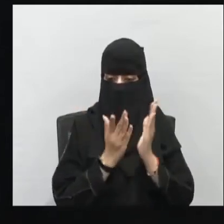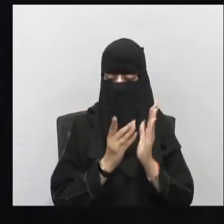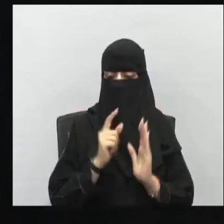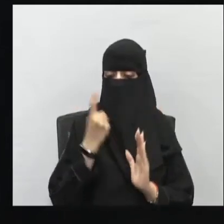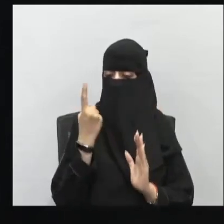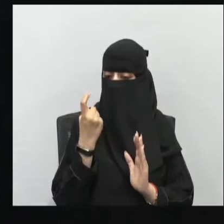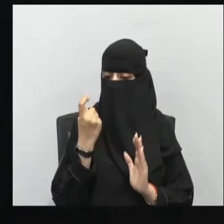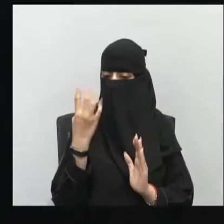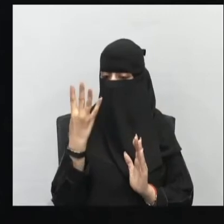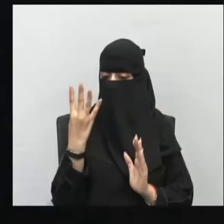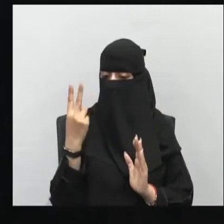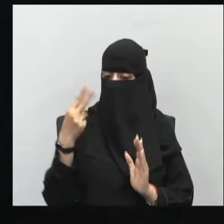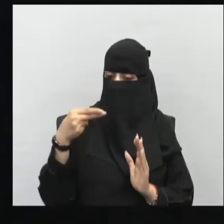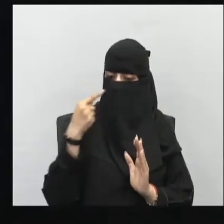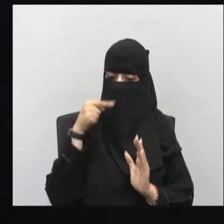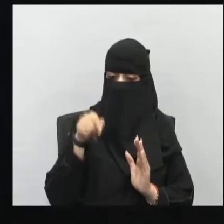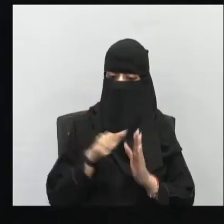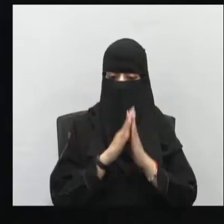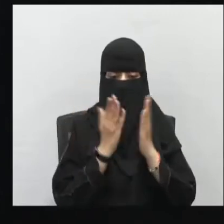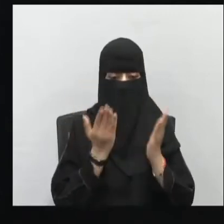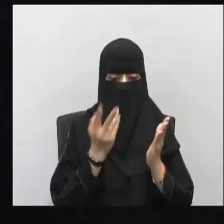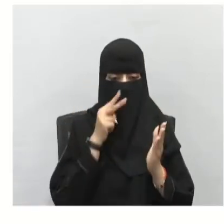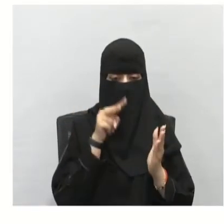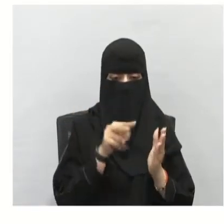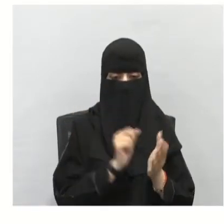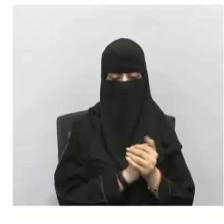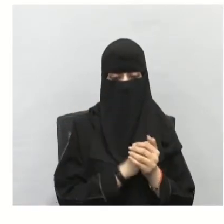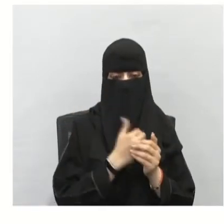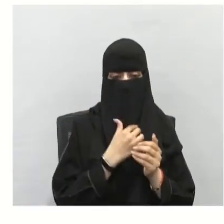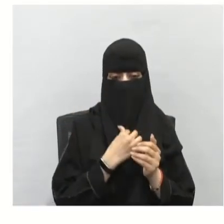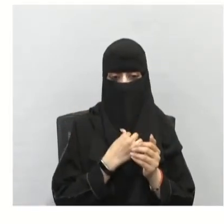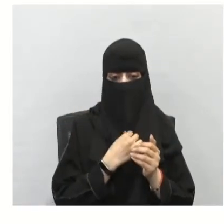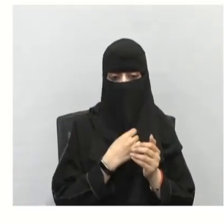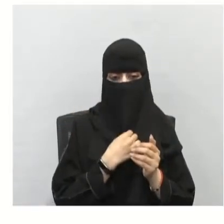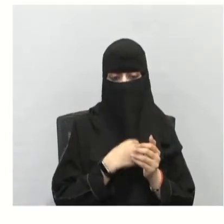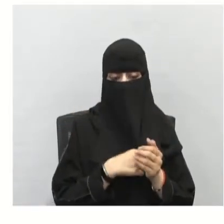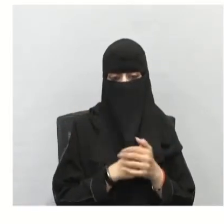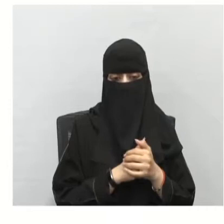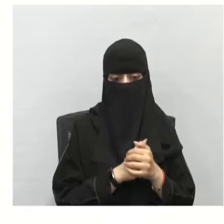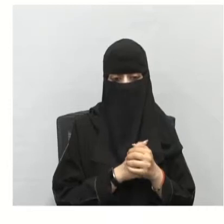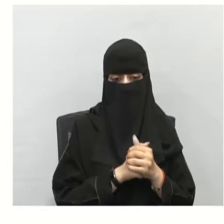124. يلا نفتح الكتاب، صفحة 124.